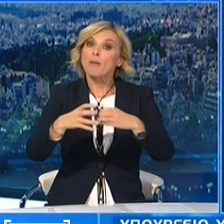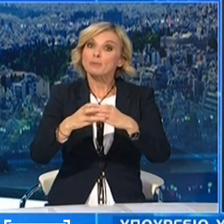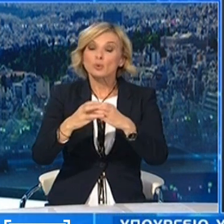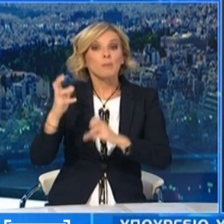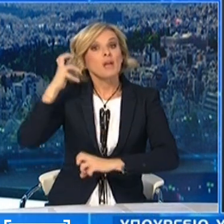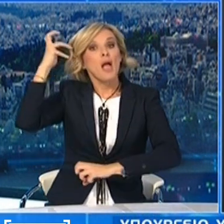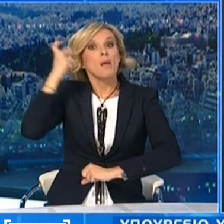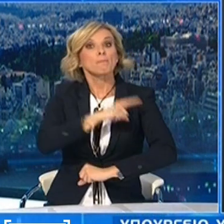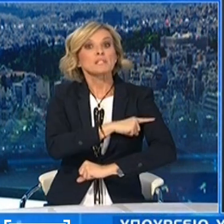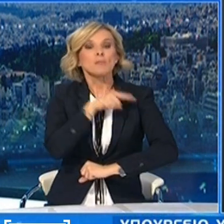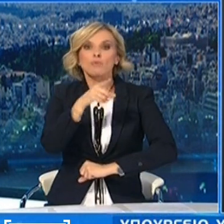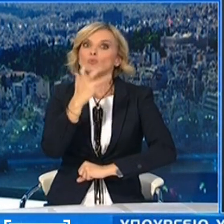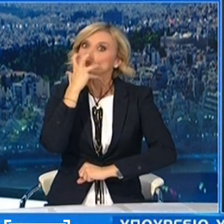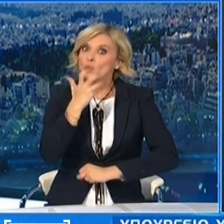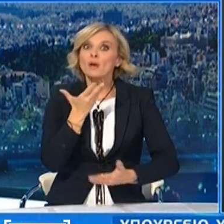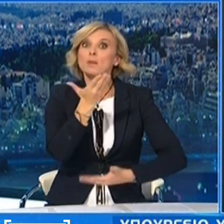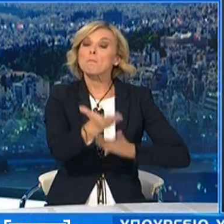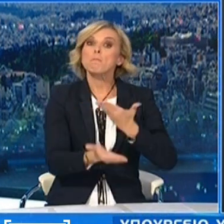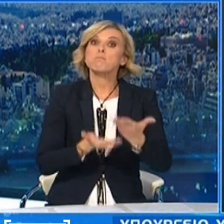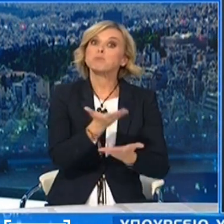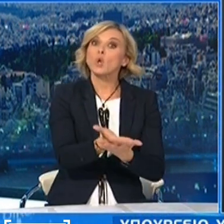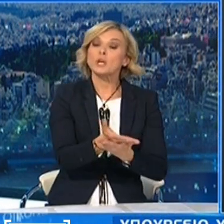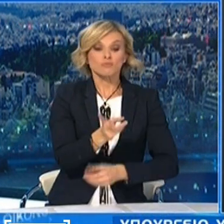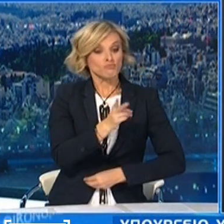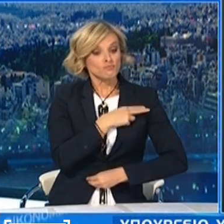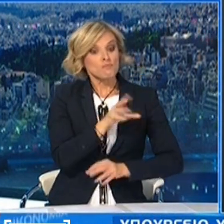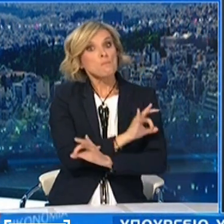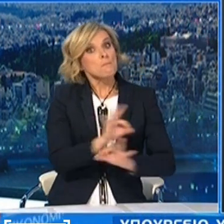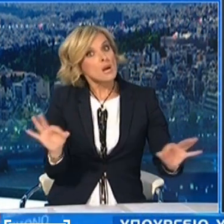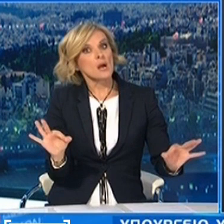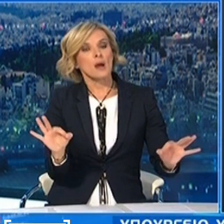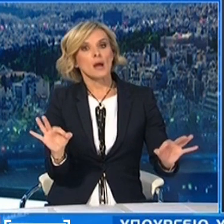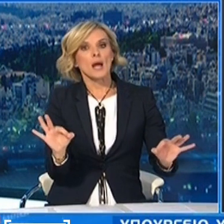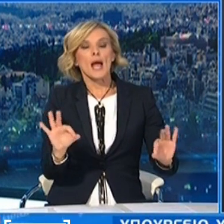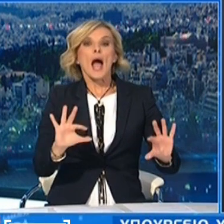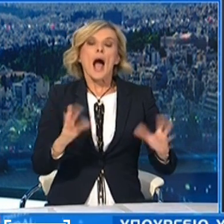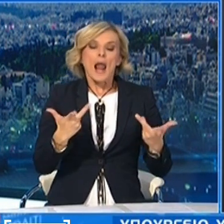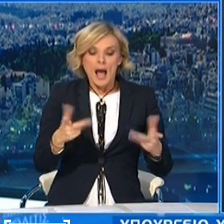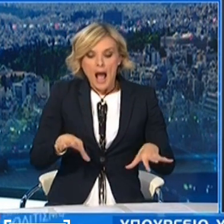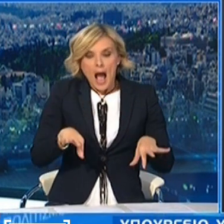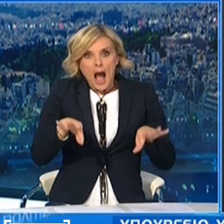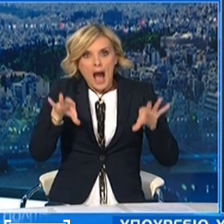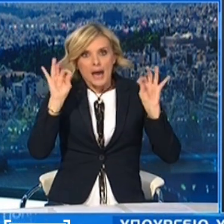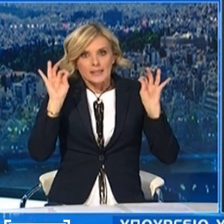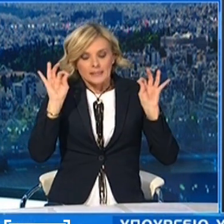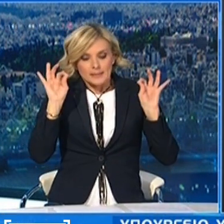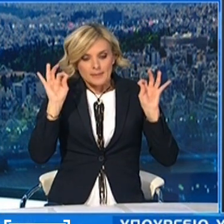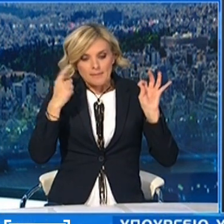σοβαρή πρόταση που έχει κατατεθεί ποτέ στην Επιτροπή. Το ζήτημα είναι λοιπόν ότι από το αρχικό